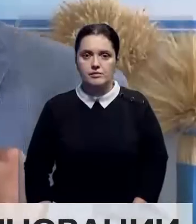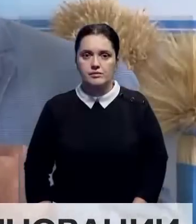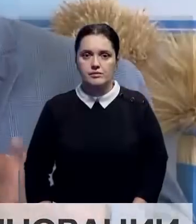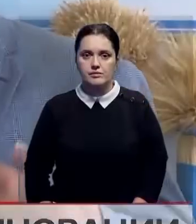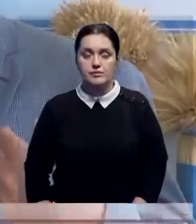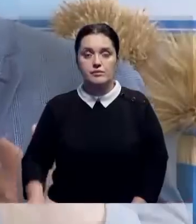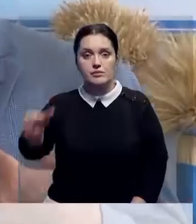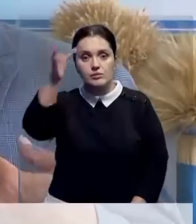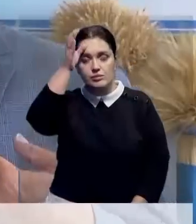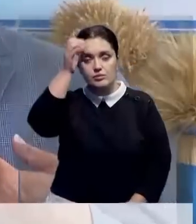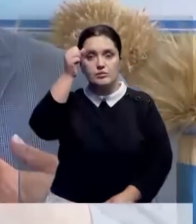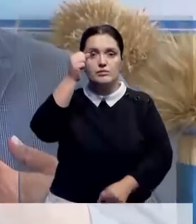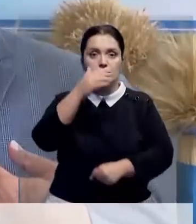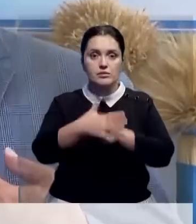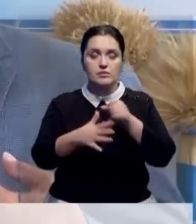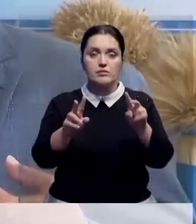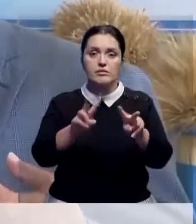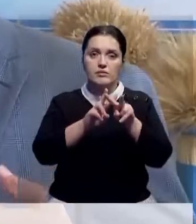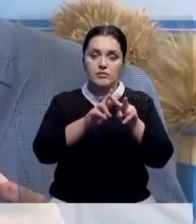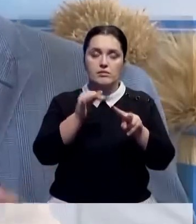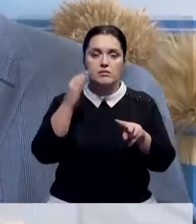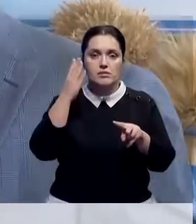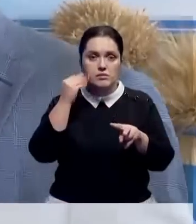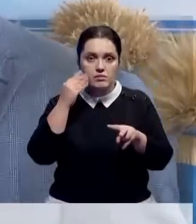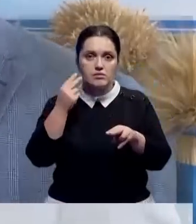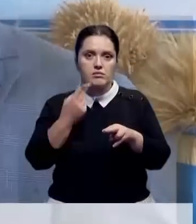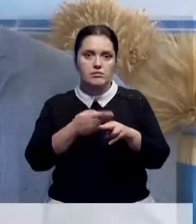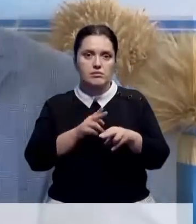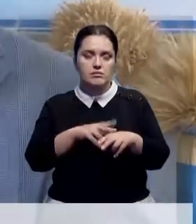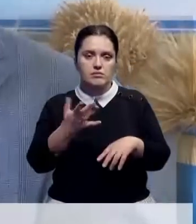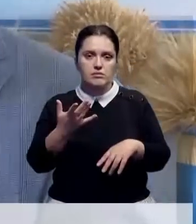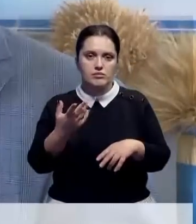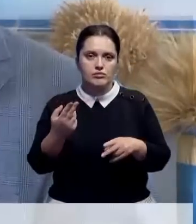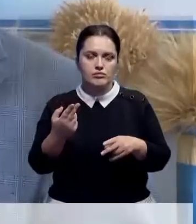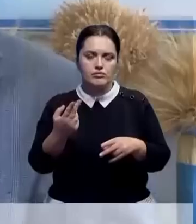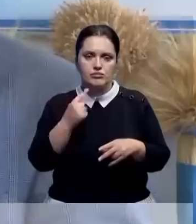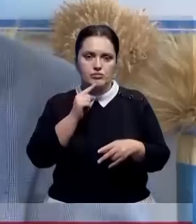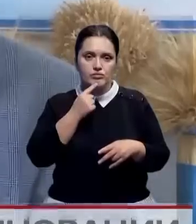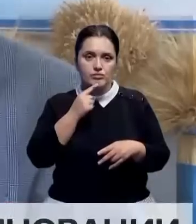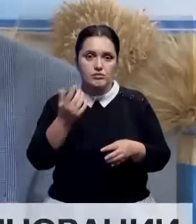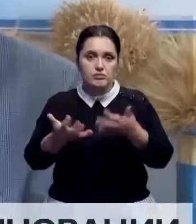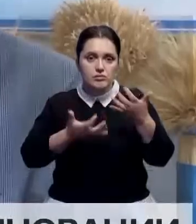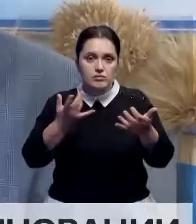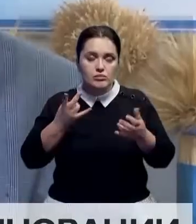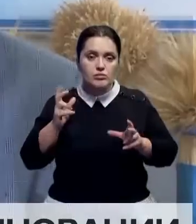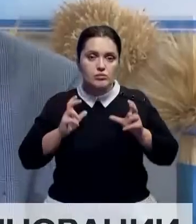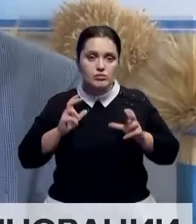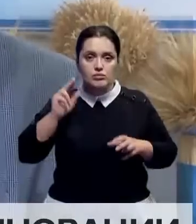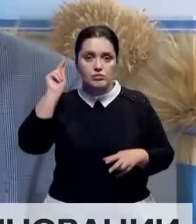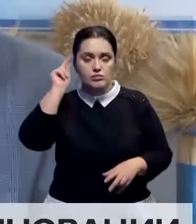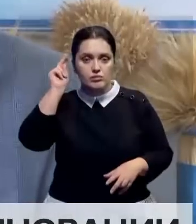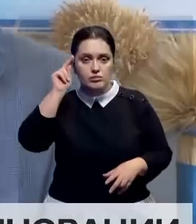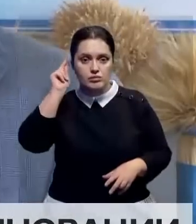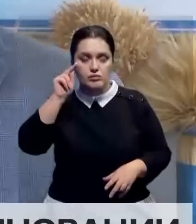Большие научные центры расположены в Астане и Алматы. Это создает дополнительные преграды для исследовательских институтов, которые находятся